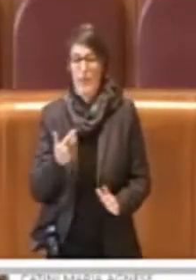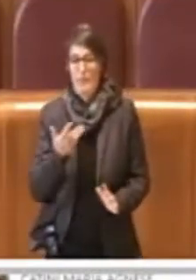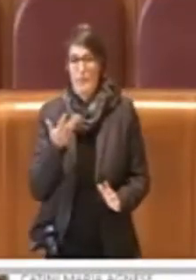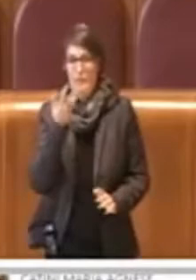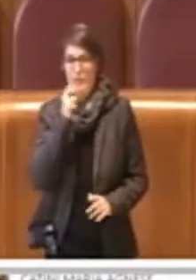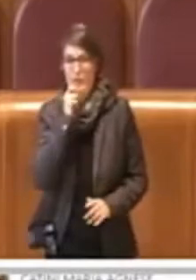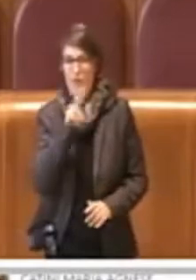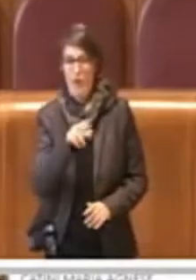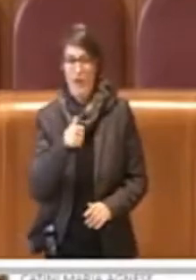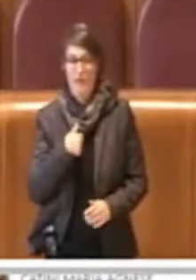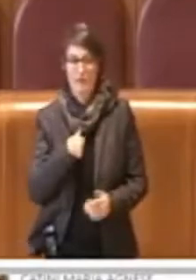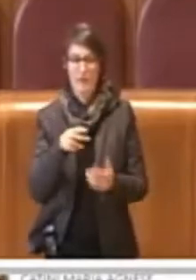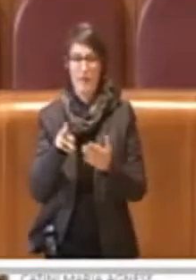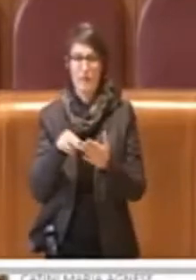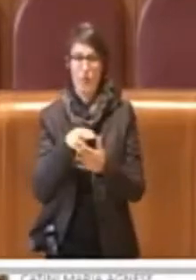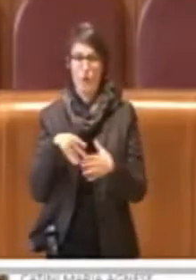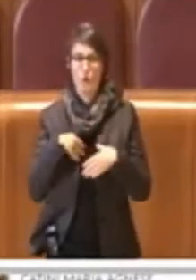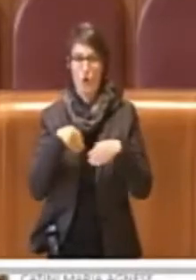voto,